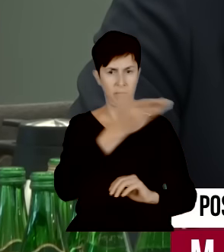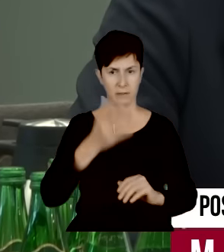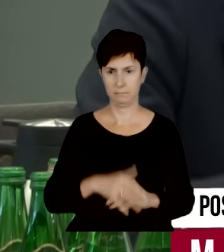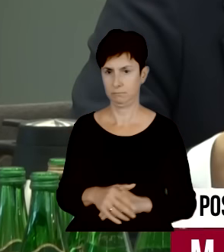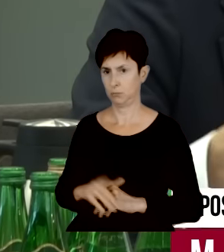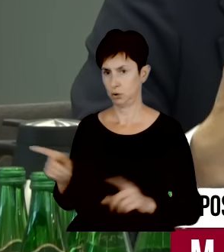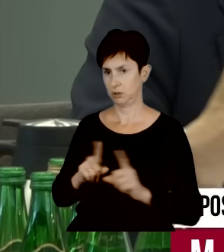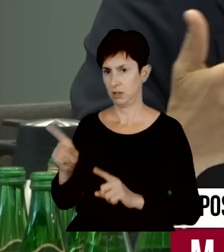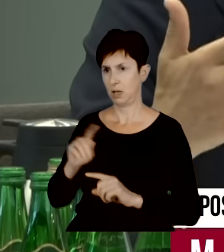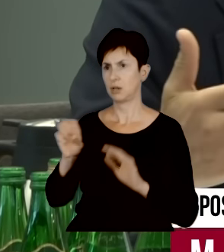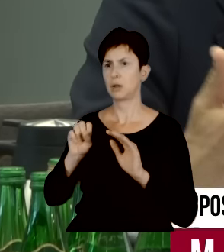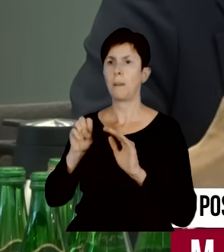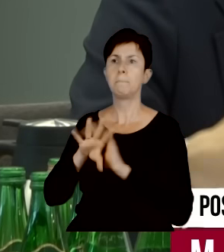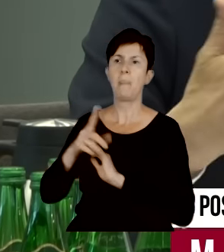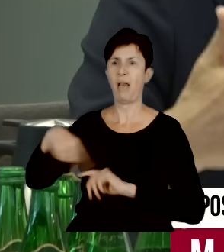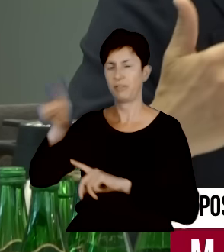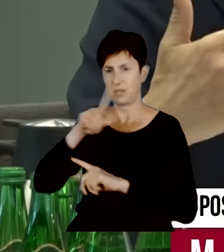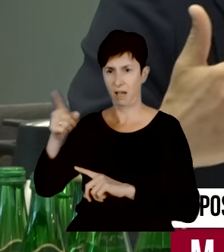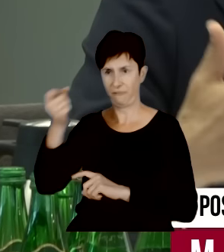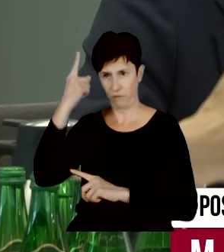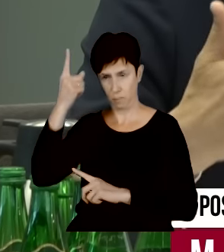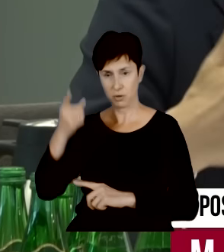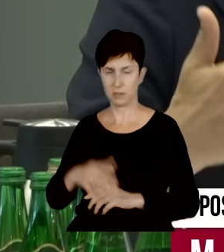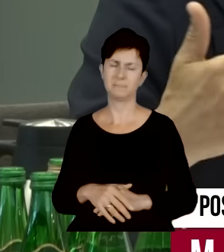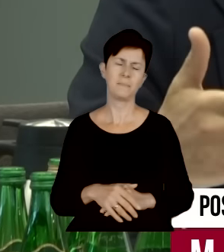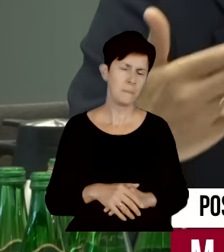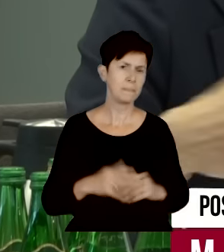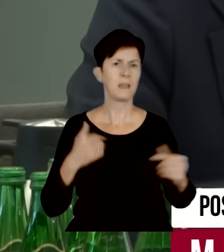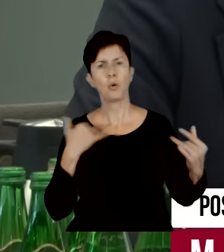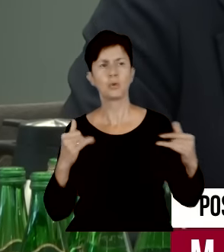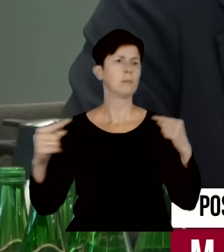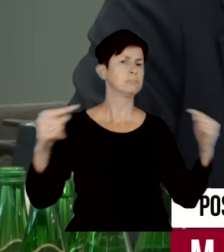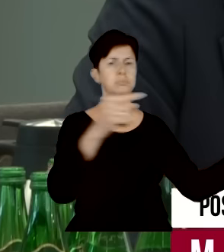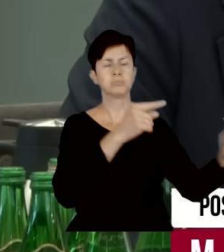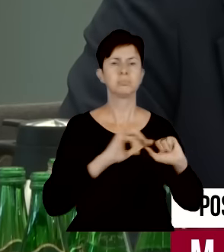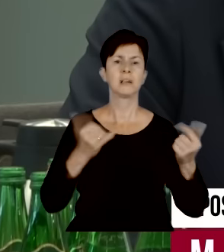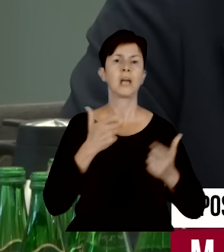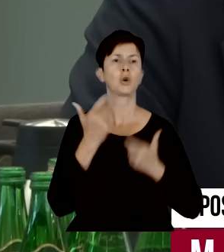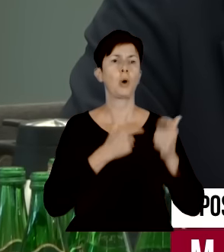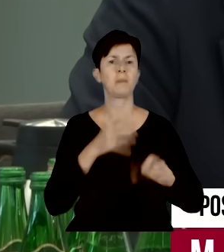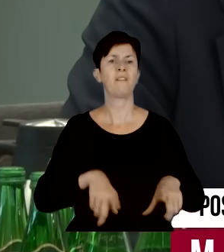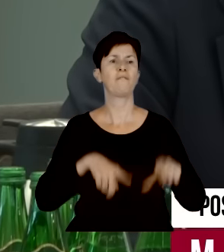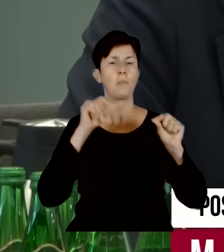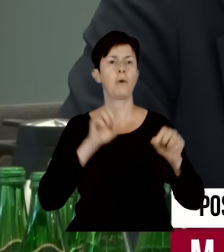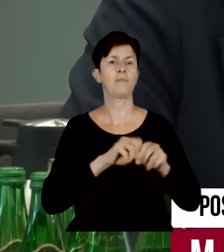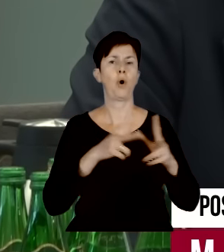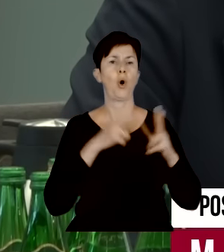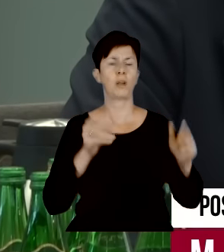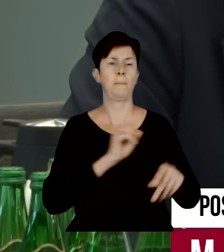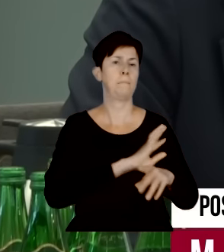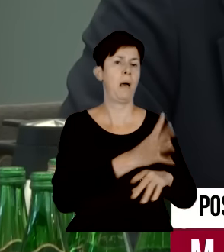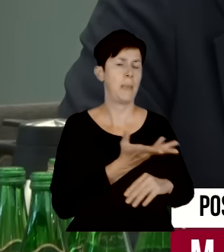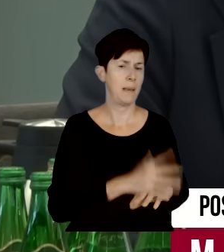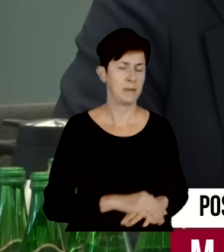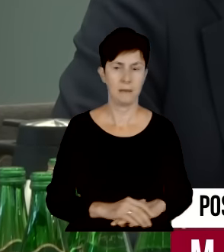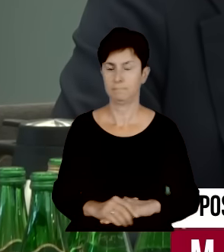wybory korespondencyjne po prostu w domenie publicznej była dyskusja na temat tego jak przeprowadzać wybory w pandemii to już w marcu się pojawiło czy także o tym o tych